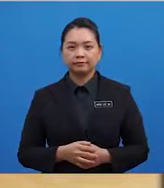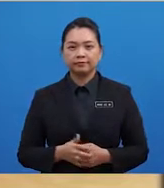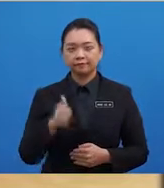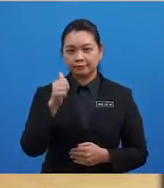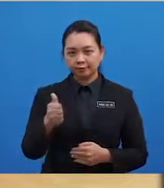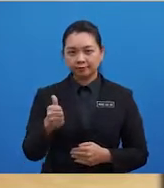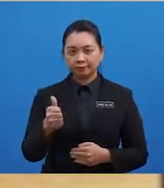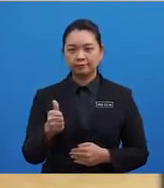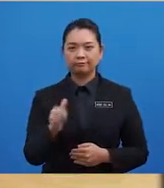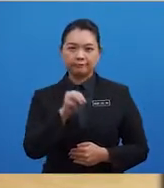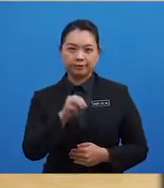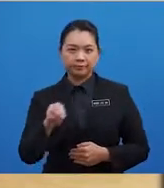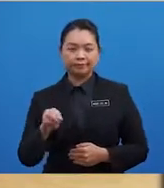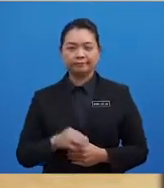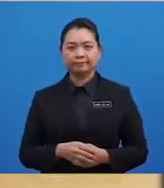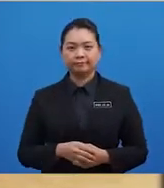Bagus anak murid cikgu.